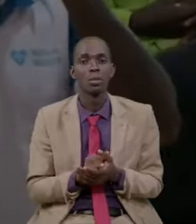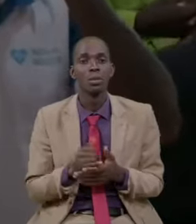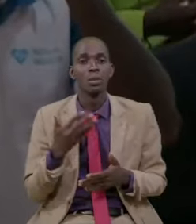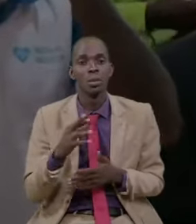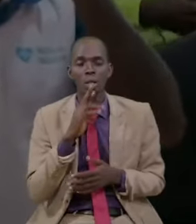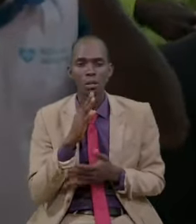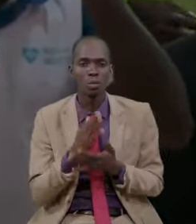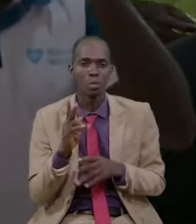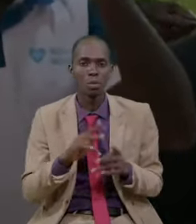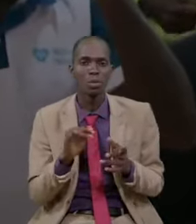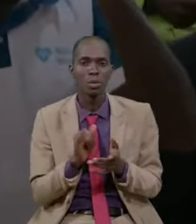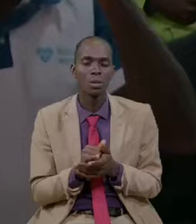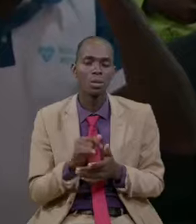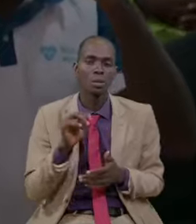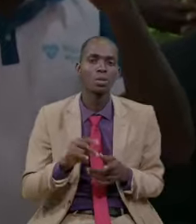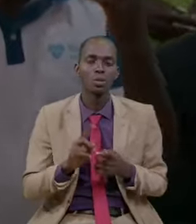qui veulent aller au ciel